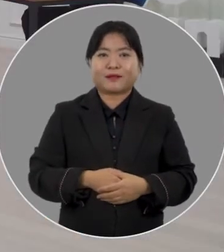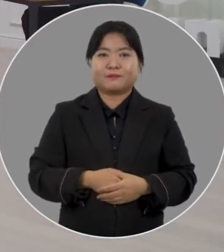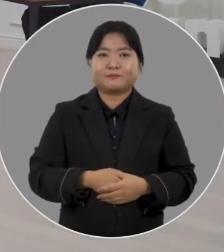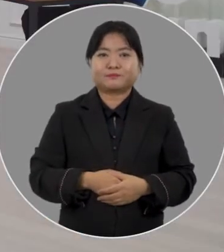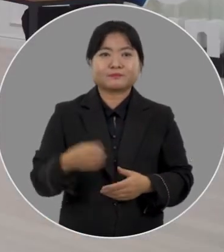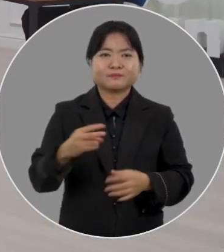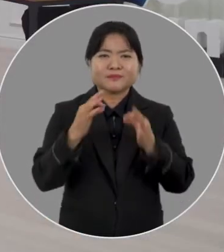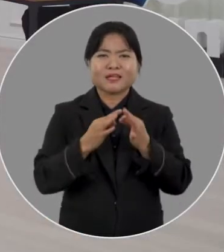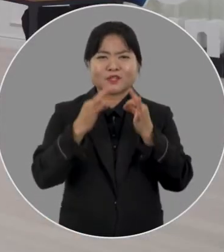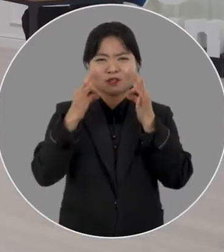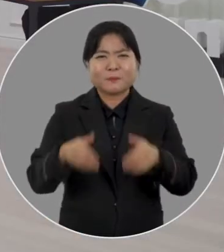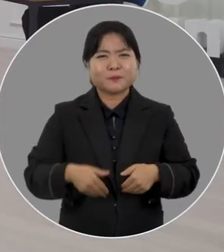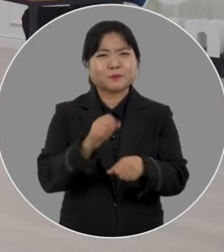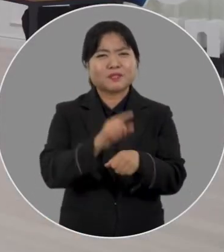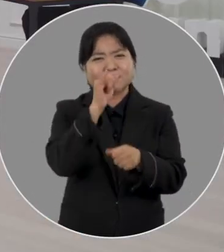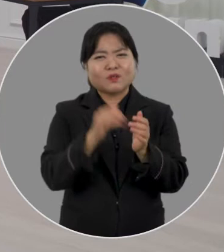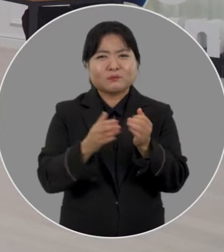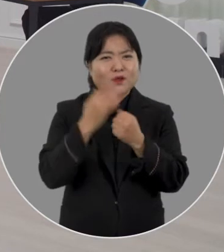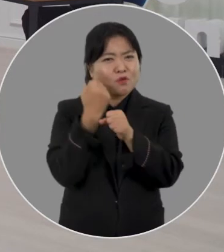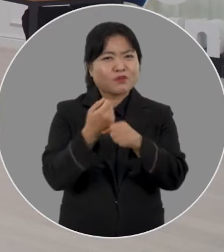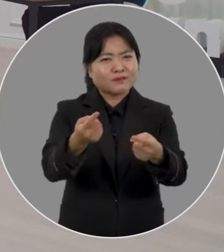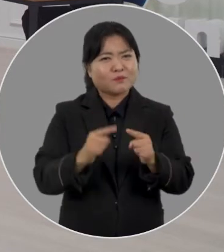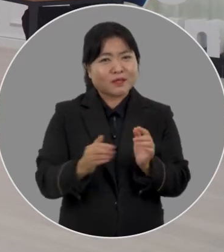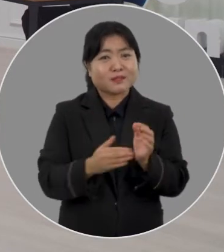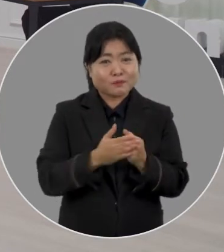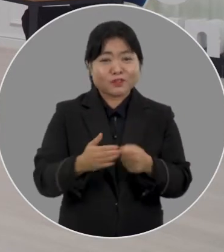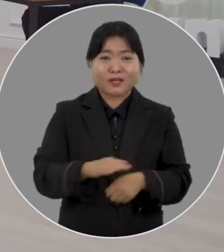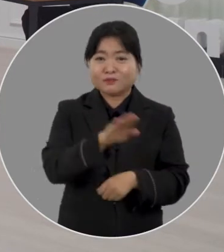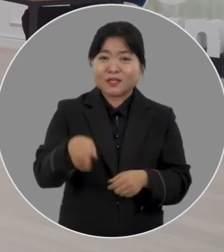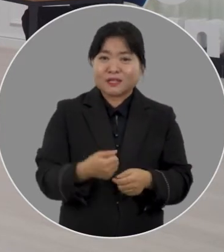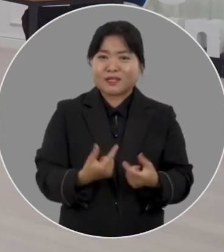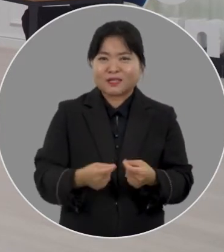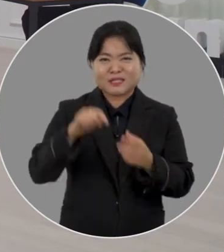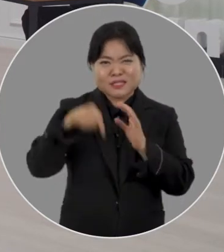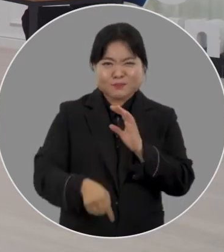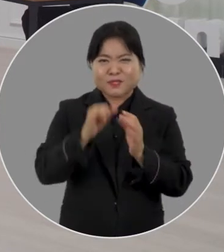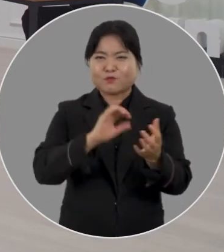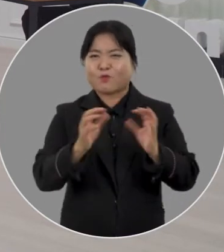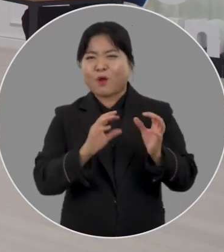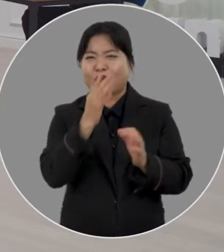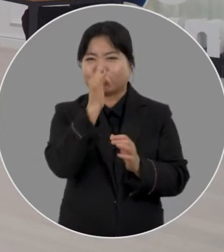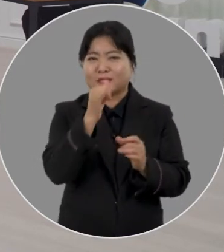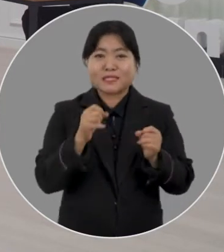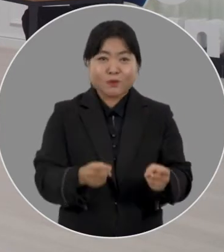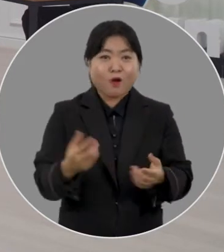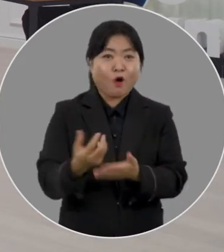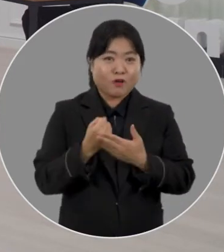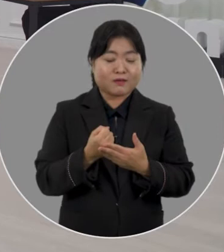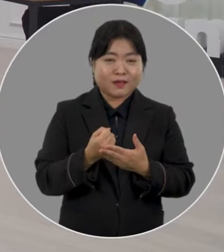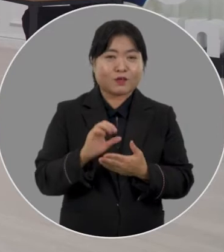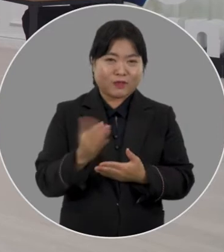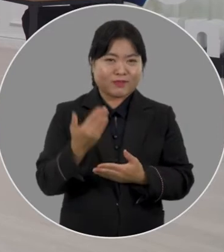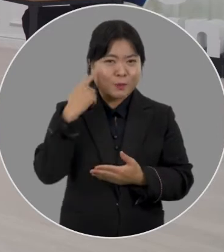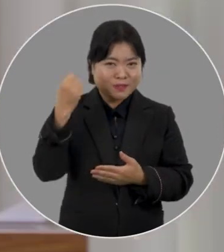아주 절실한 필요성이 있으셔서 연구에 참여하셨기에 저희가 또 이렇게 아주 깊이 있는 그 토론을 할 수 있는 그런 기회도 얻게 된 것이